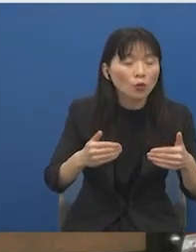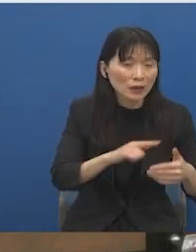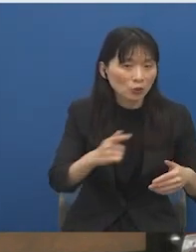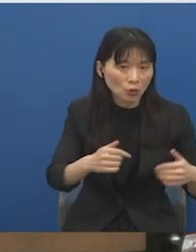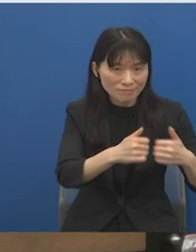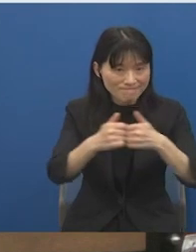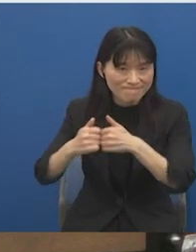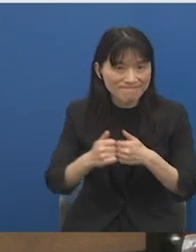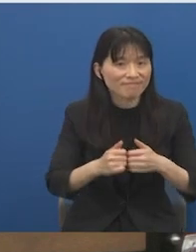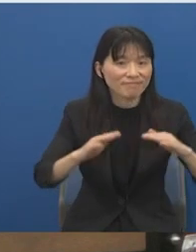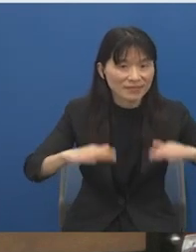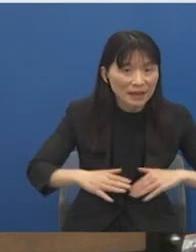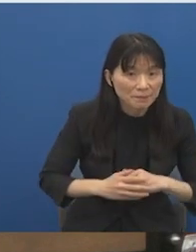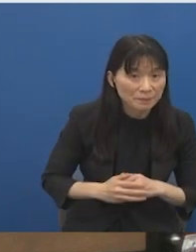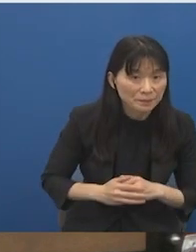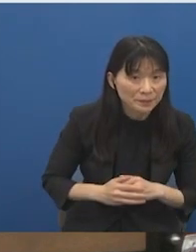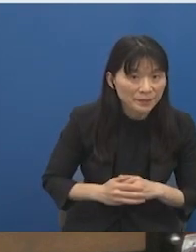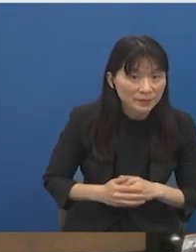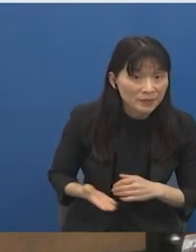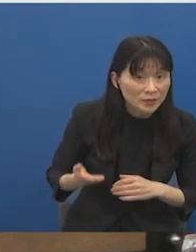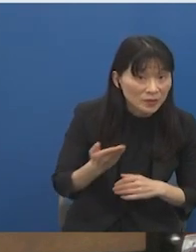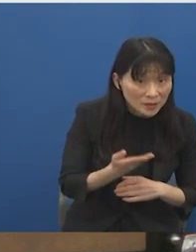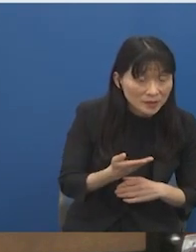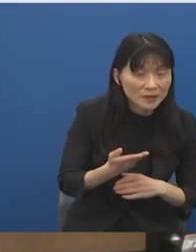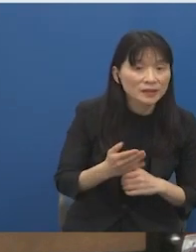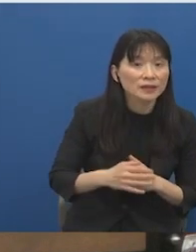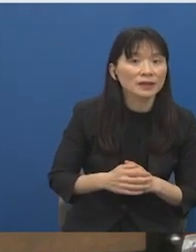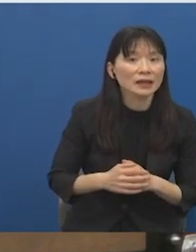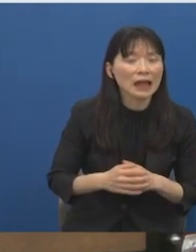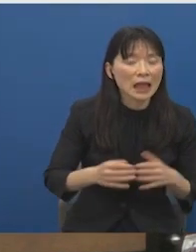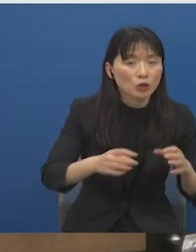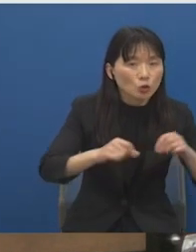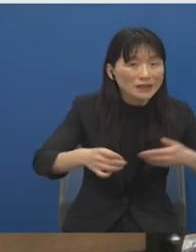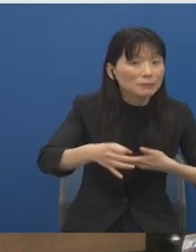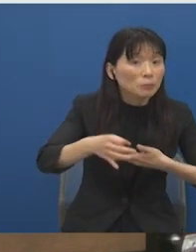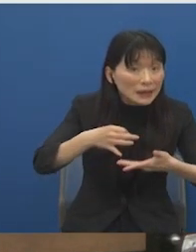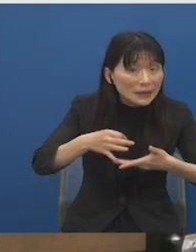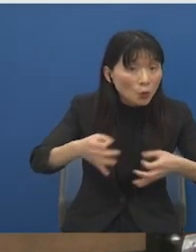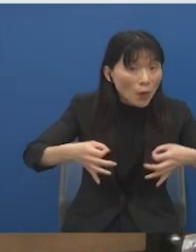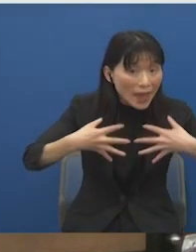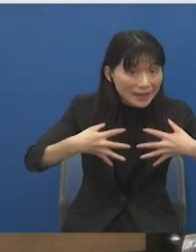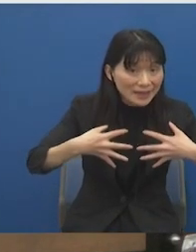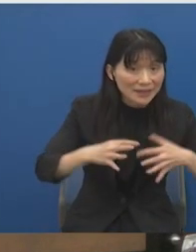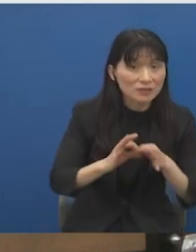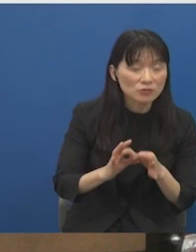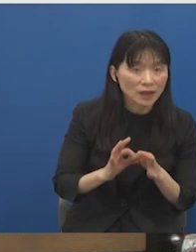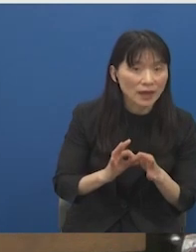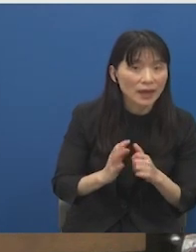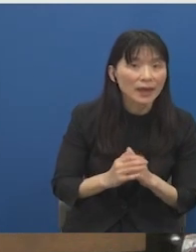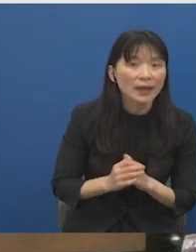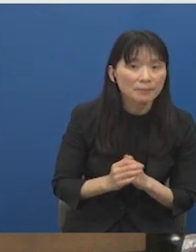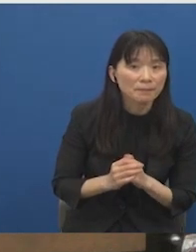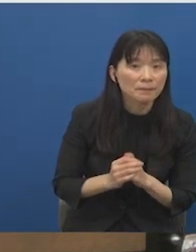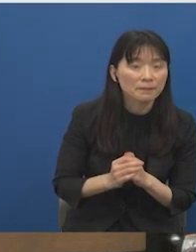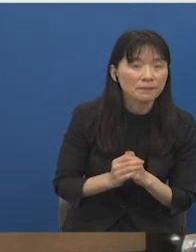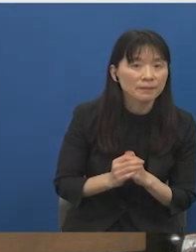ご意見がありました。次に市営住宅跡地売却益の積立基金積立に関しては、市営住宅基